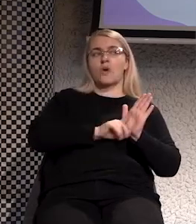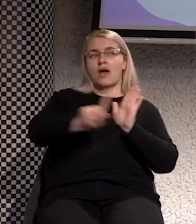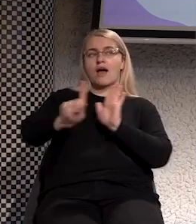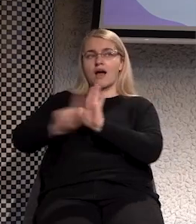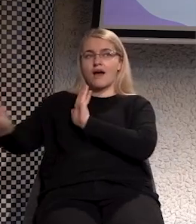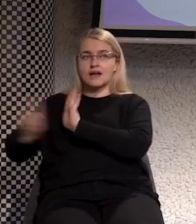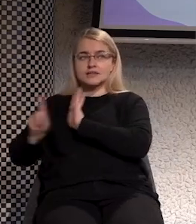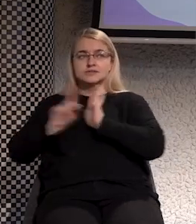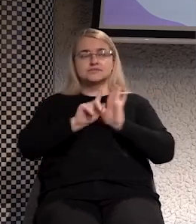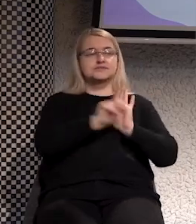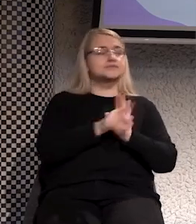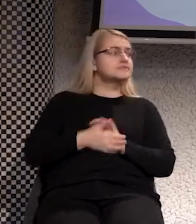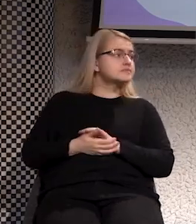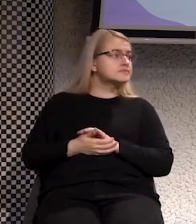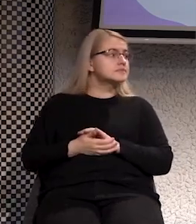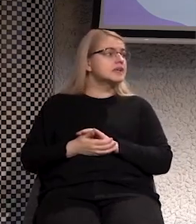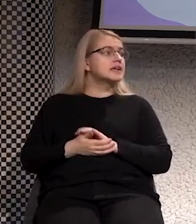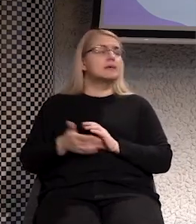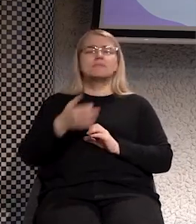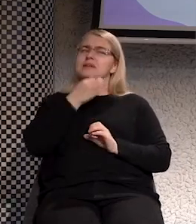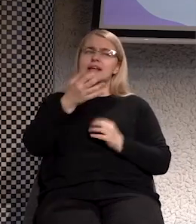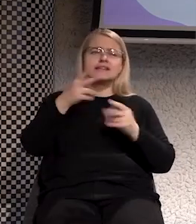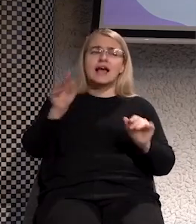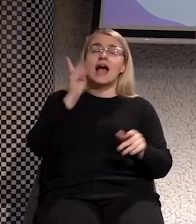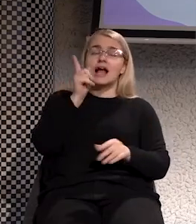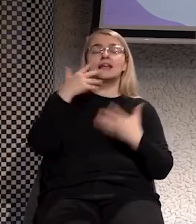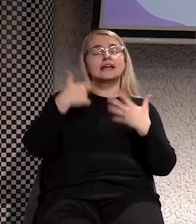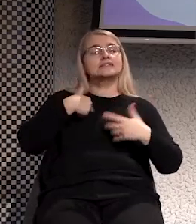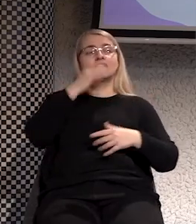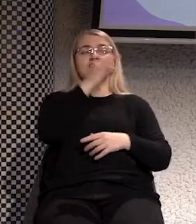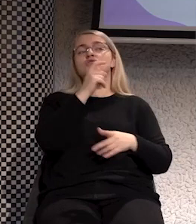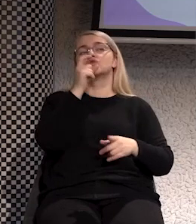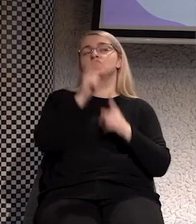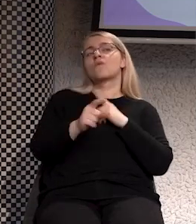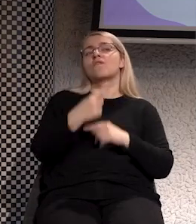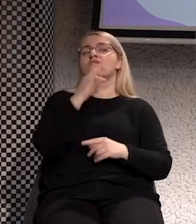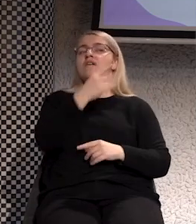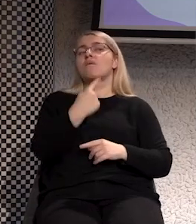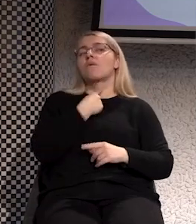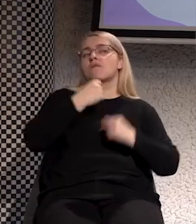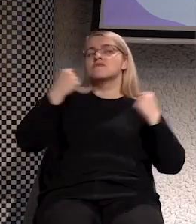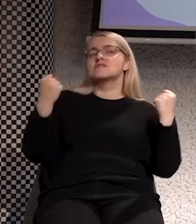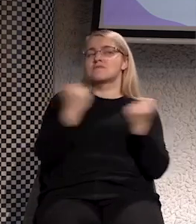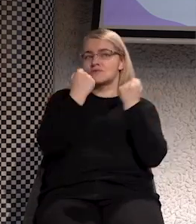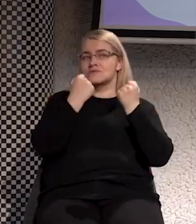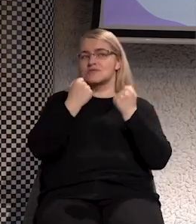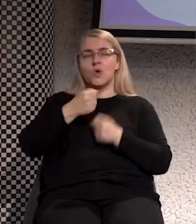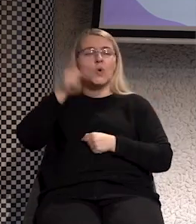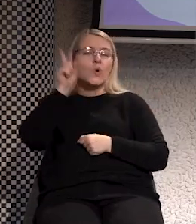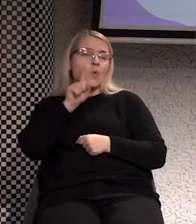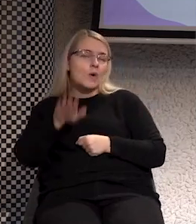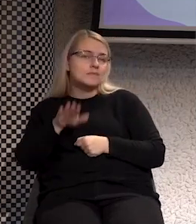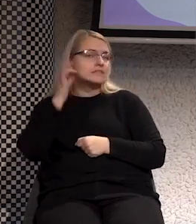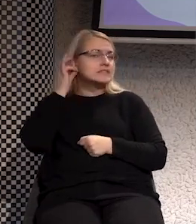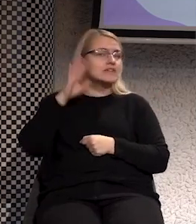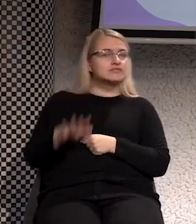ale wzmocnić bardzo ten wasz głos o tym, że właśnie dzieciaki i chłopcy i dziewczyny